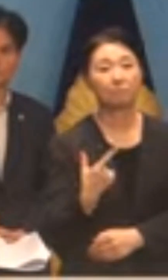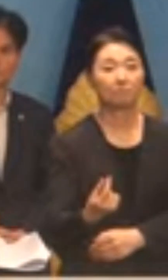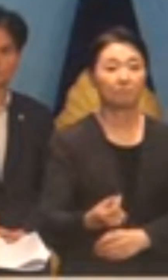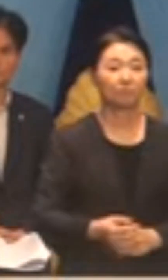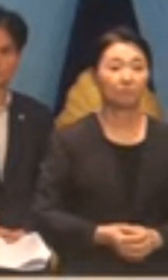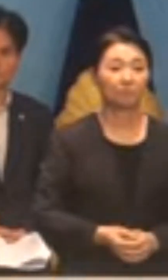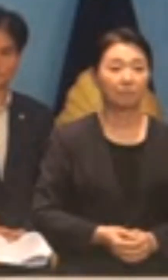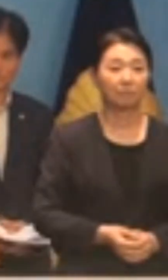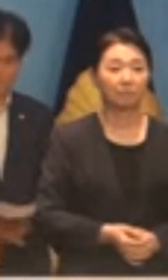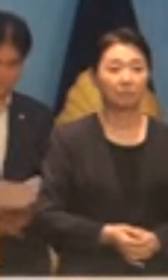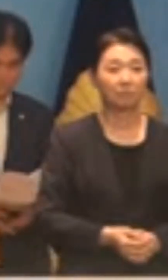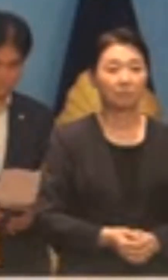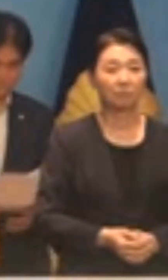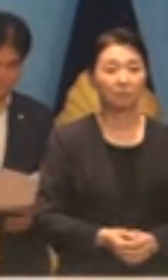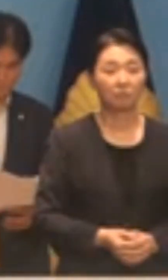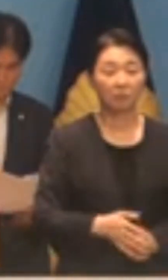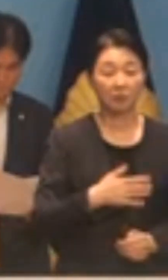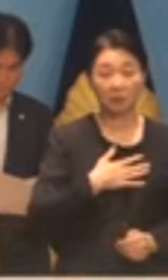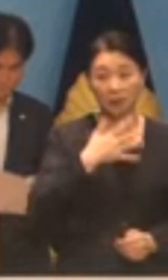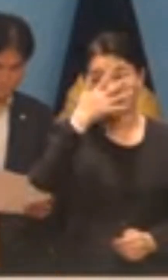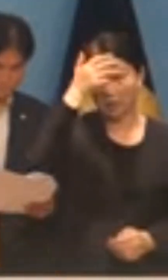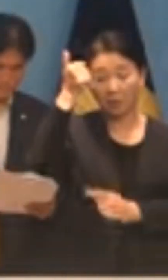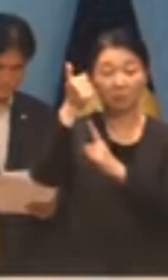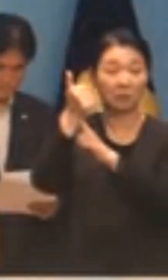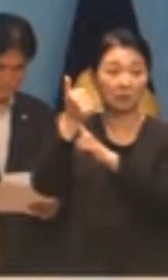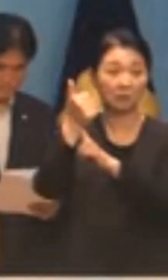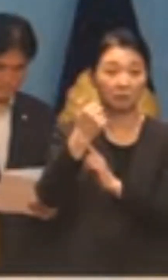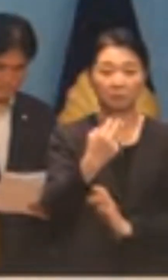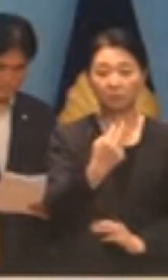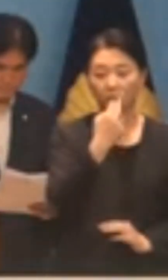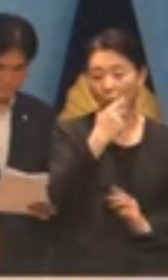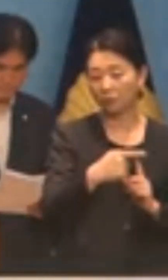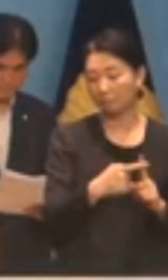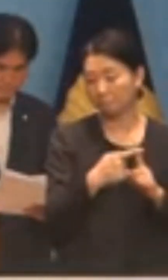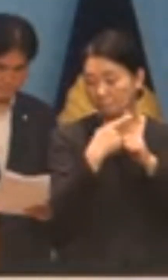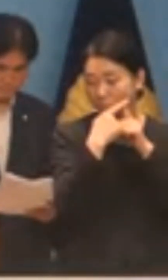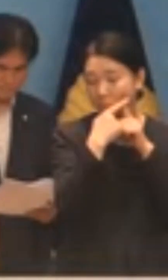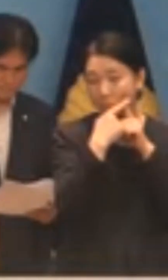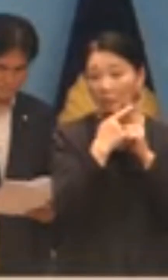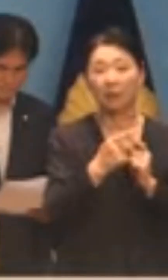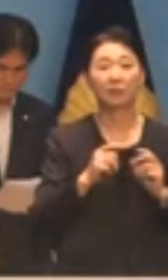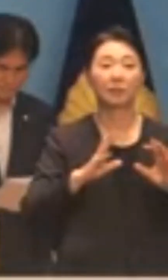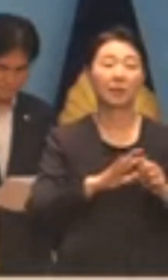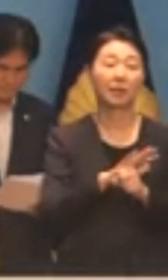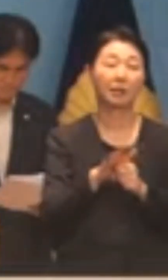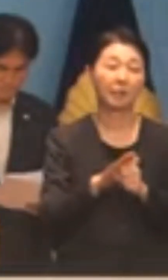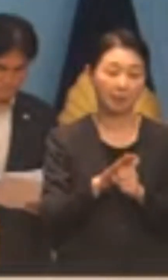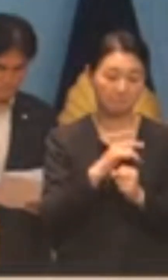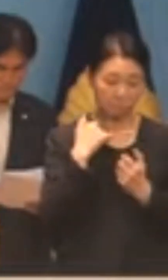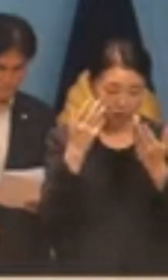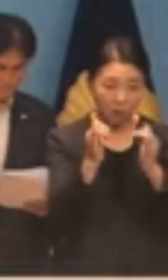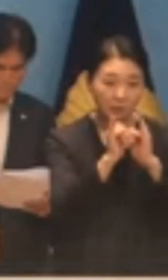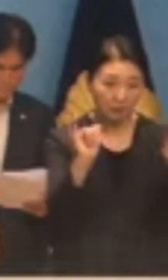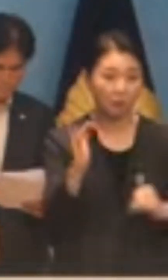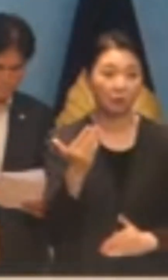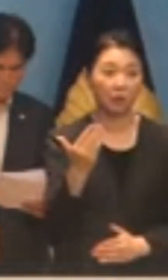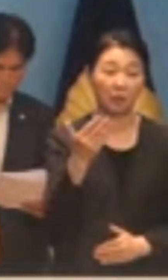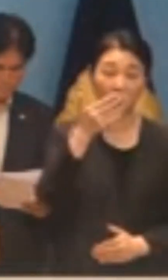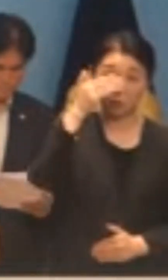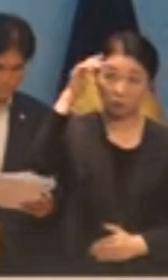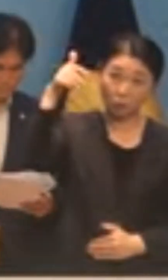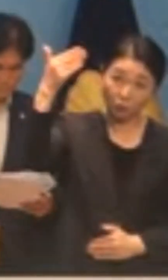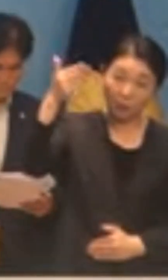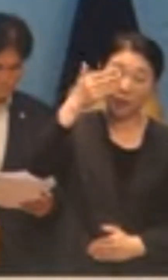것입니다. 저희 할아버지는 목숨 내어놓아 애국지사가 되셨고, 이때